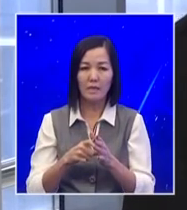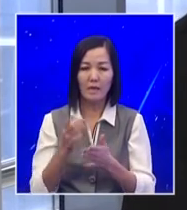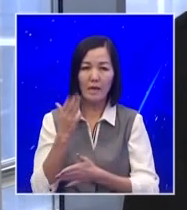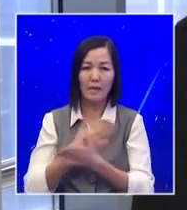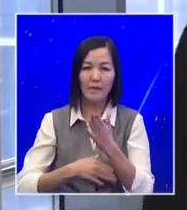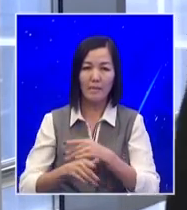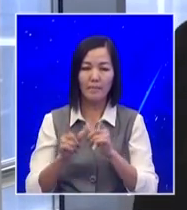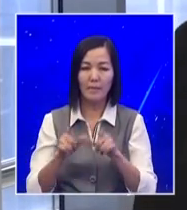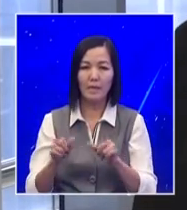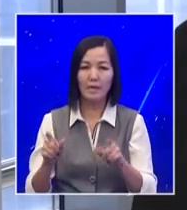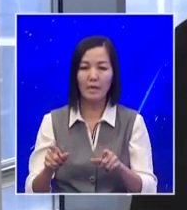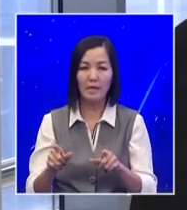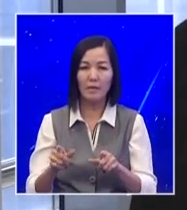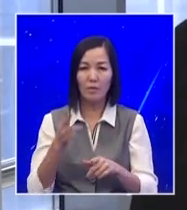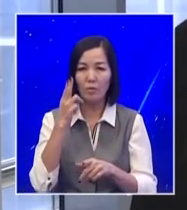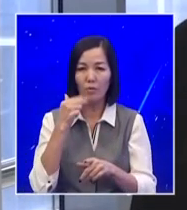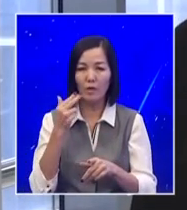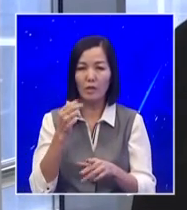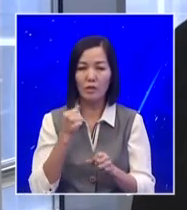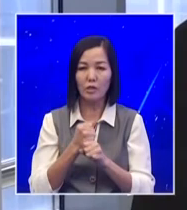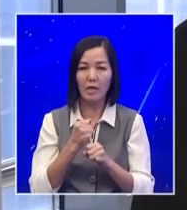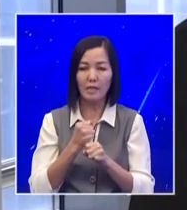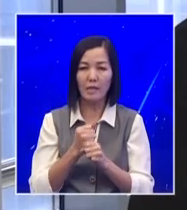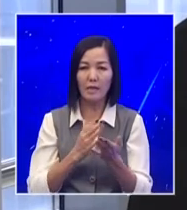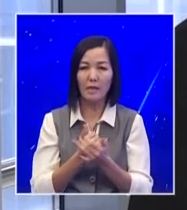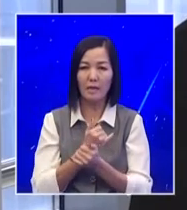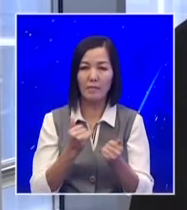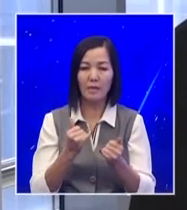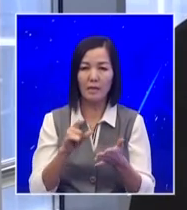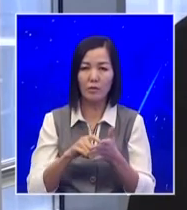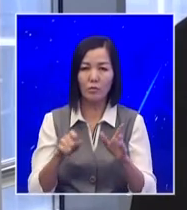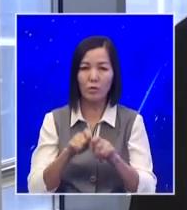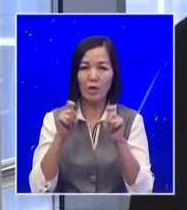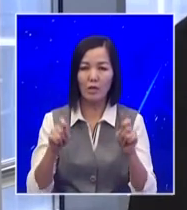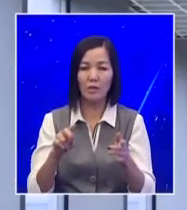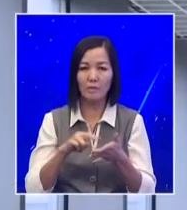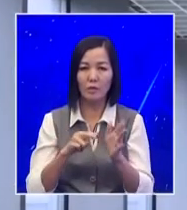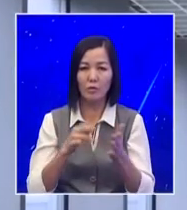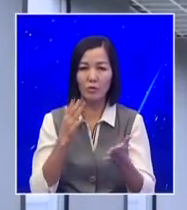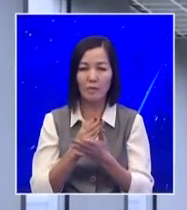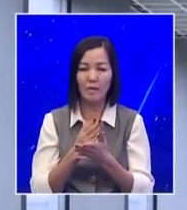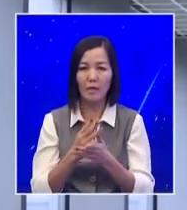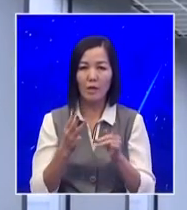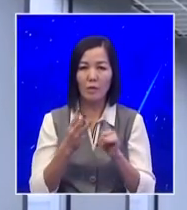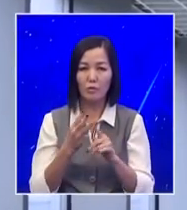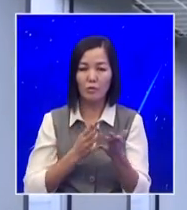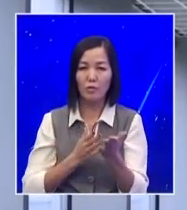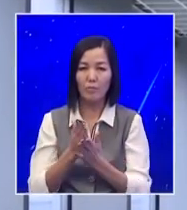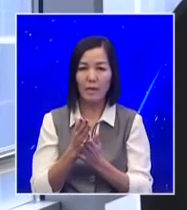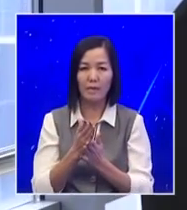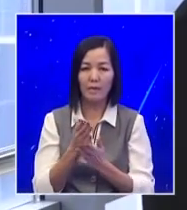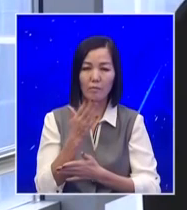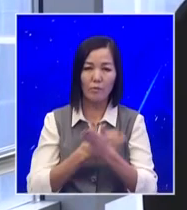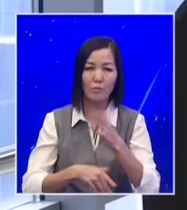шектеулі азаматтарға қолайлы жағдаймен қамтылған сондай бір студия ашайық деген бағытымыз бар. Ал үшінші бағытымыз